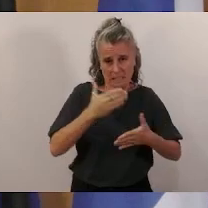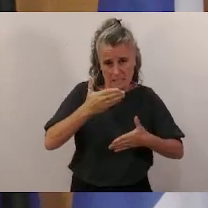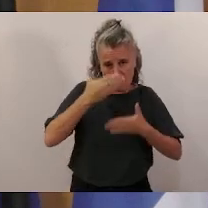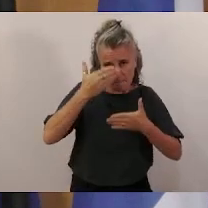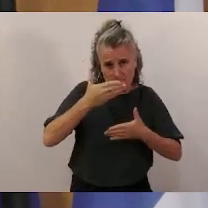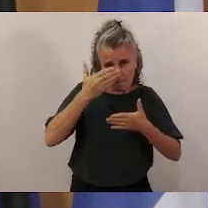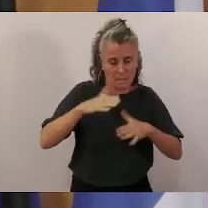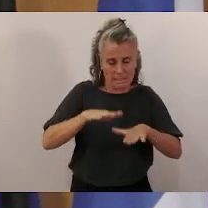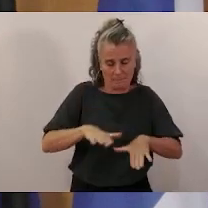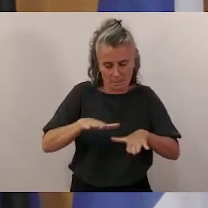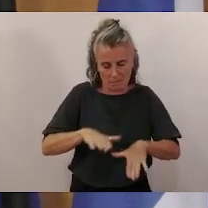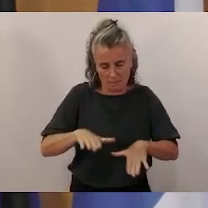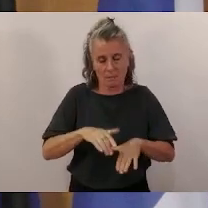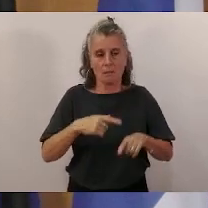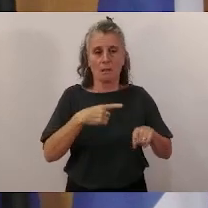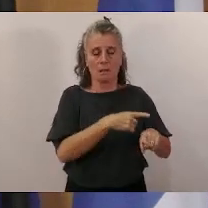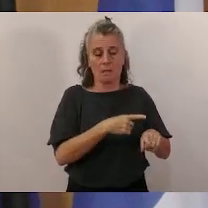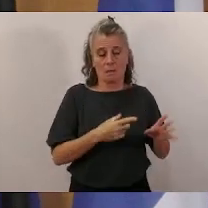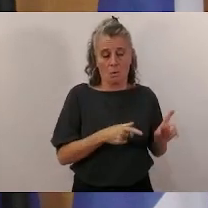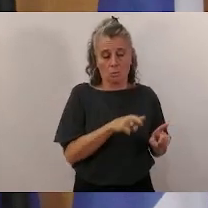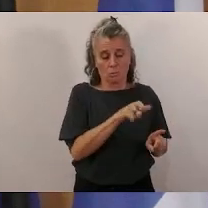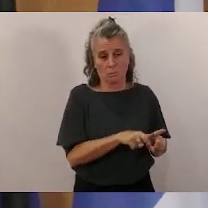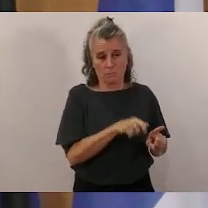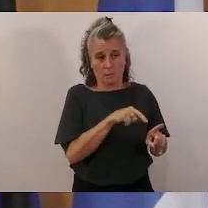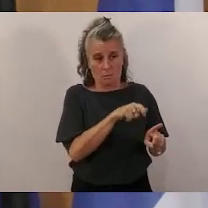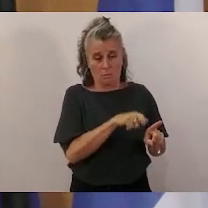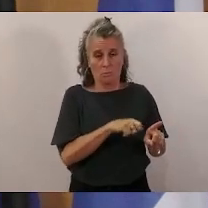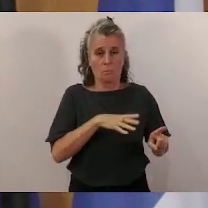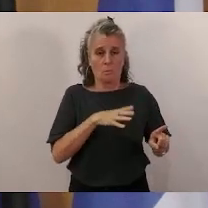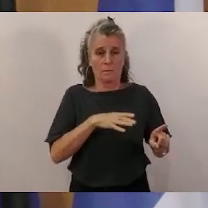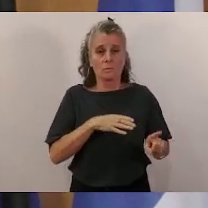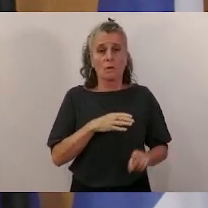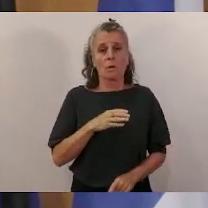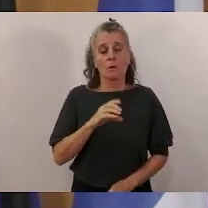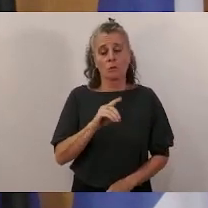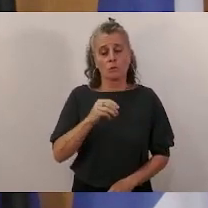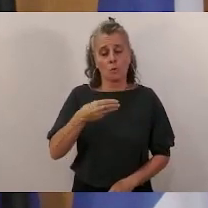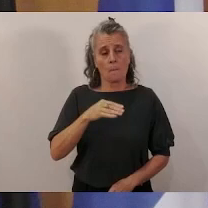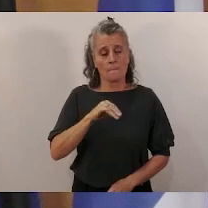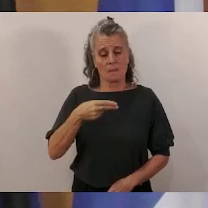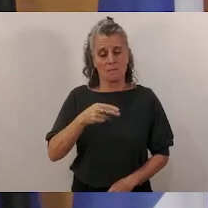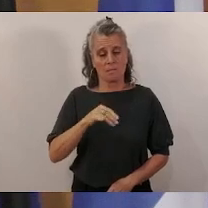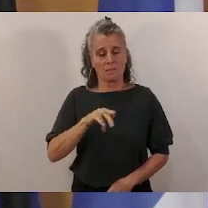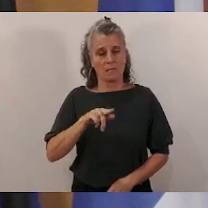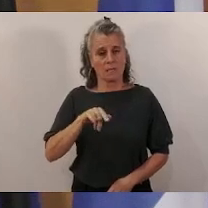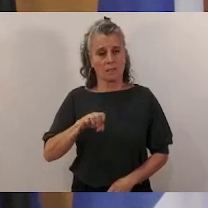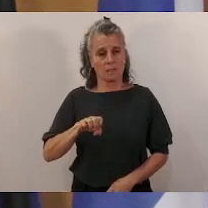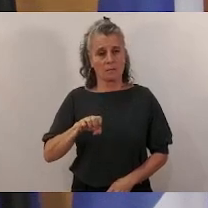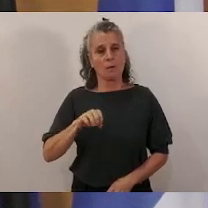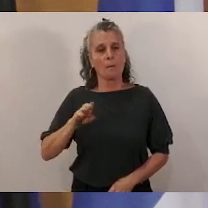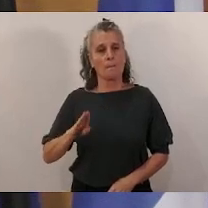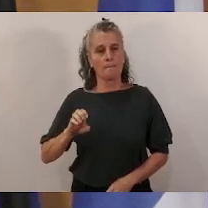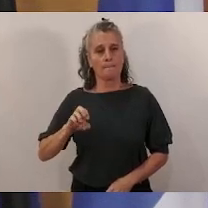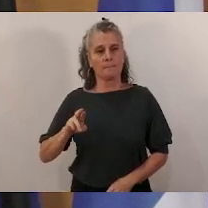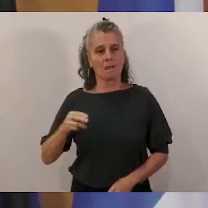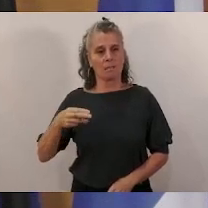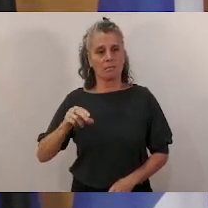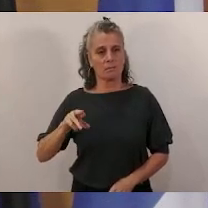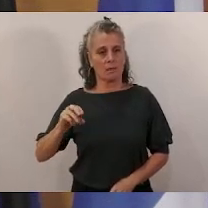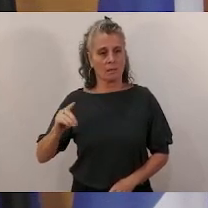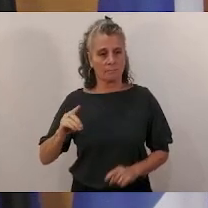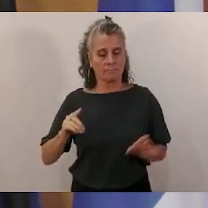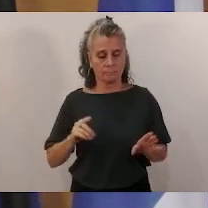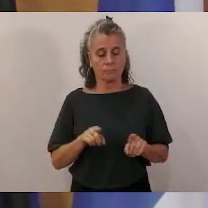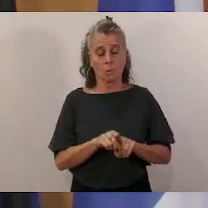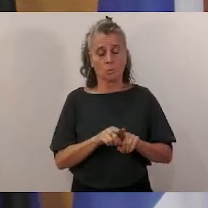au professeur Dominique Bernard tué à Arras, en hommage à toutes les populations civiles meurtries par la guerre au